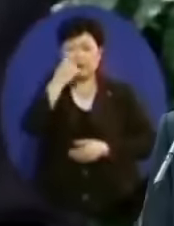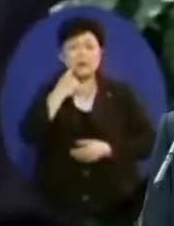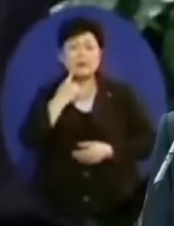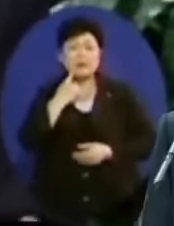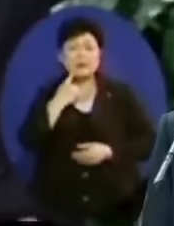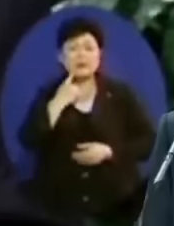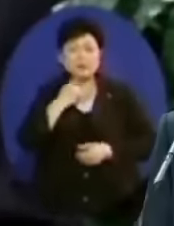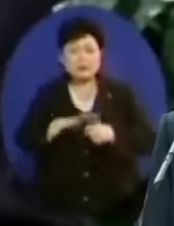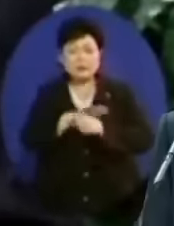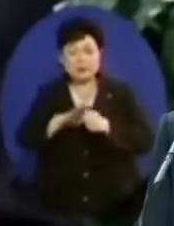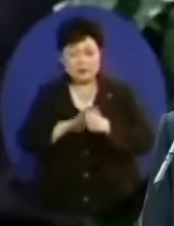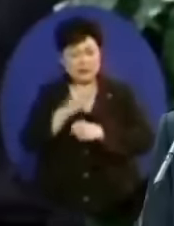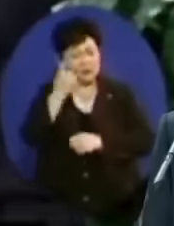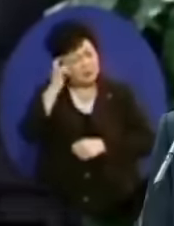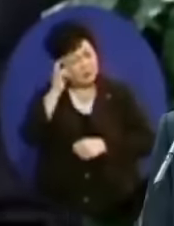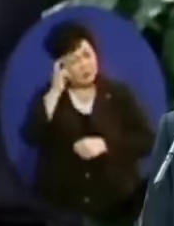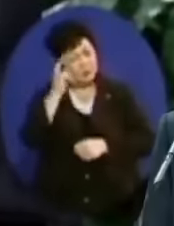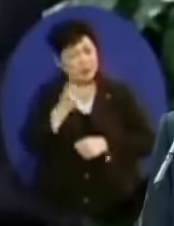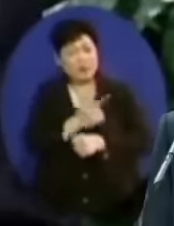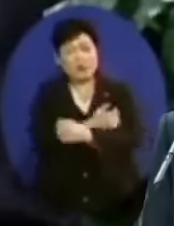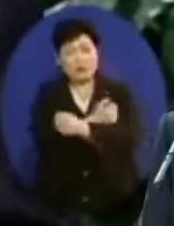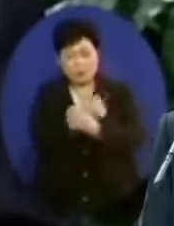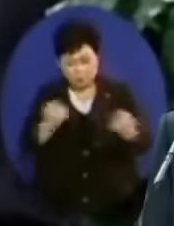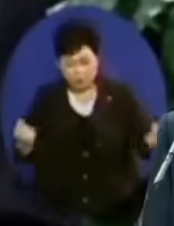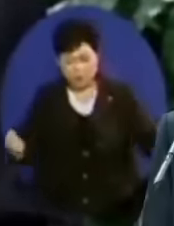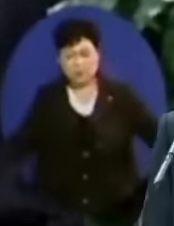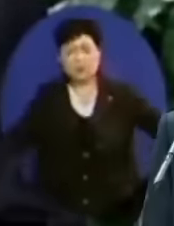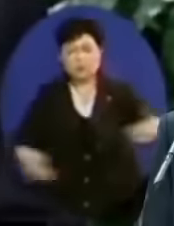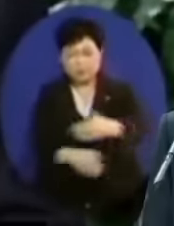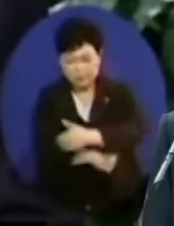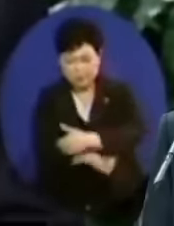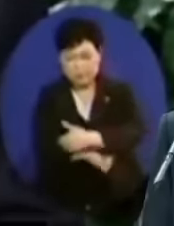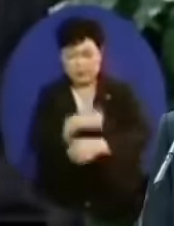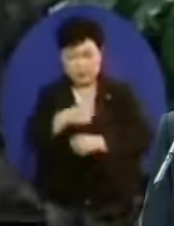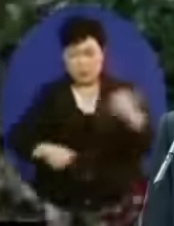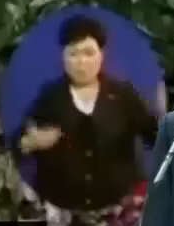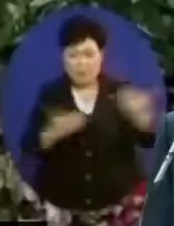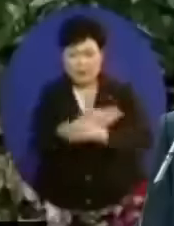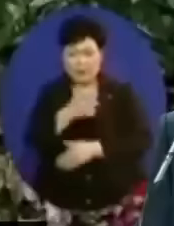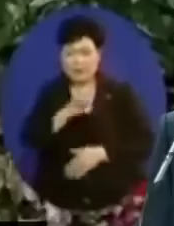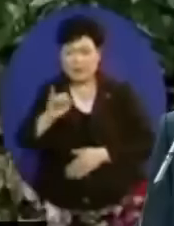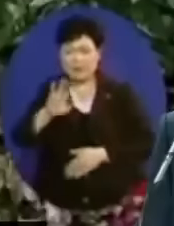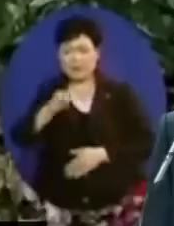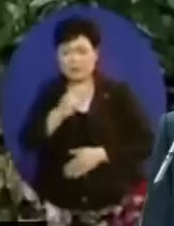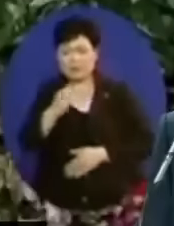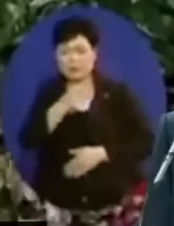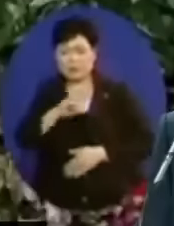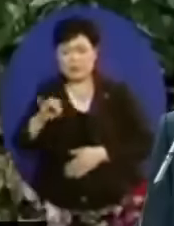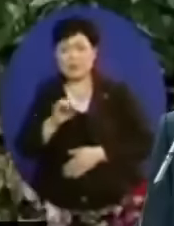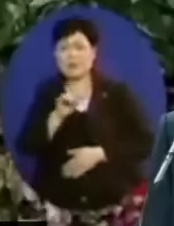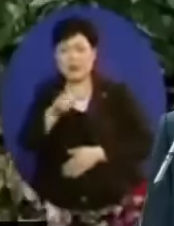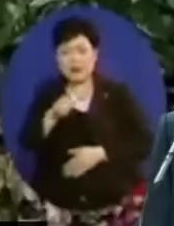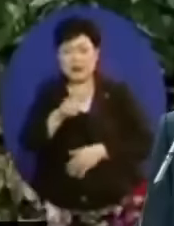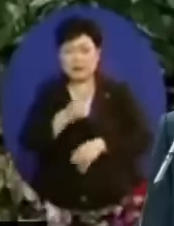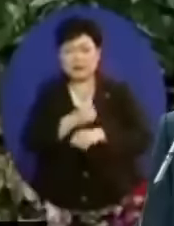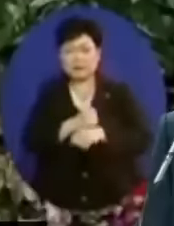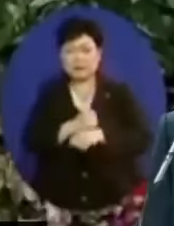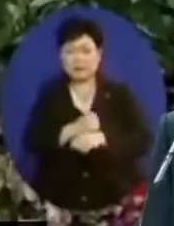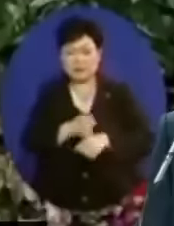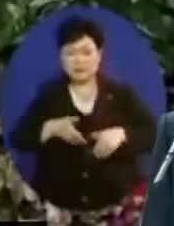여기시고 화해해 주시고 우리를 품어주시는 것입니다. 회개란 히브리어로 슈브인데 그 말은 길을